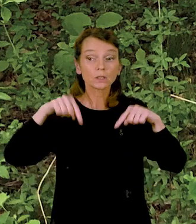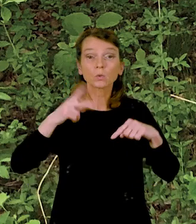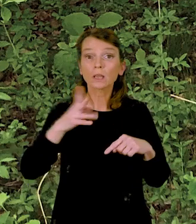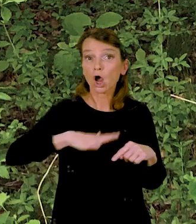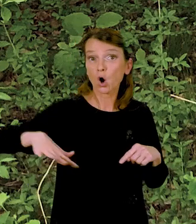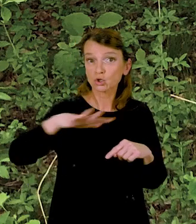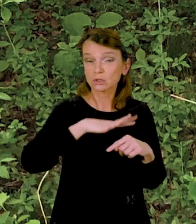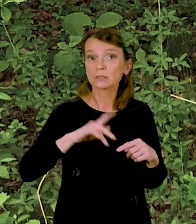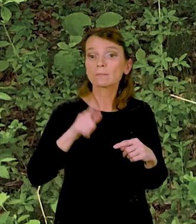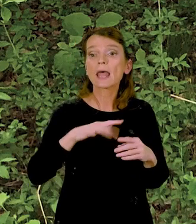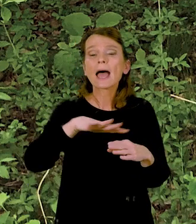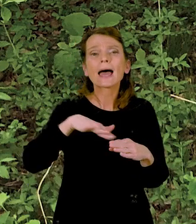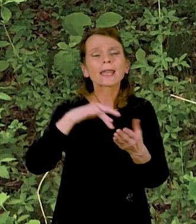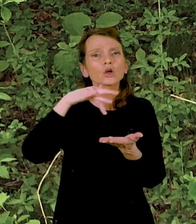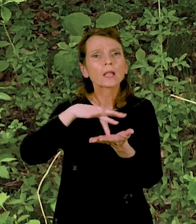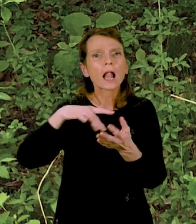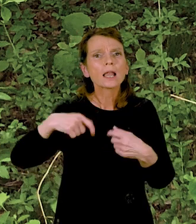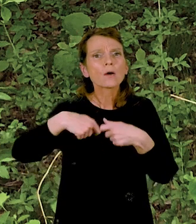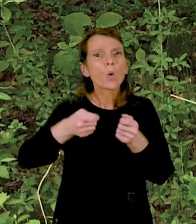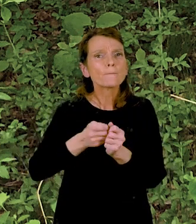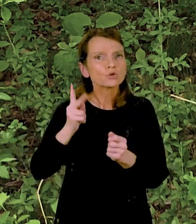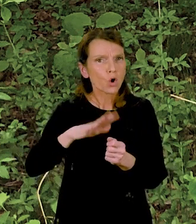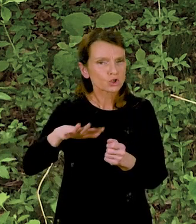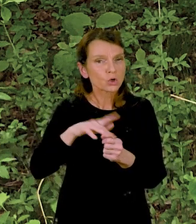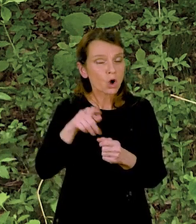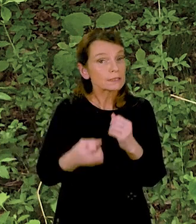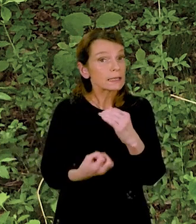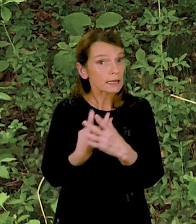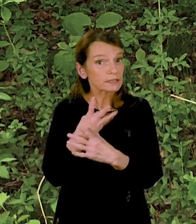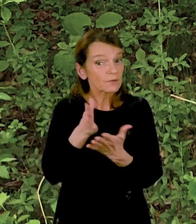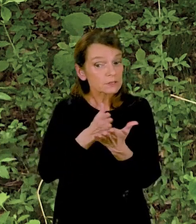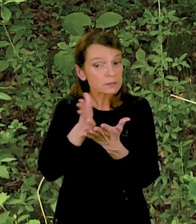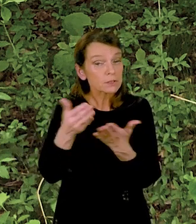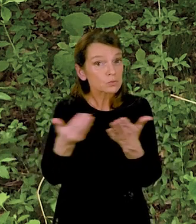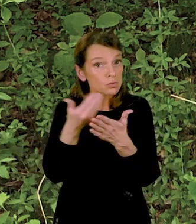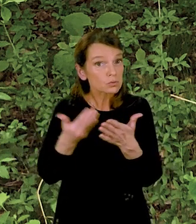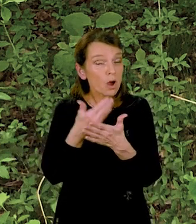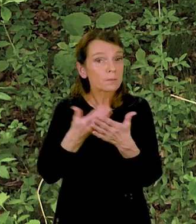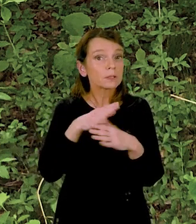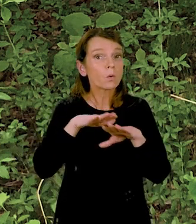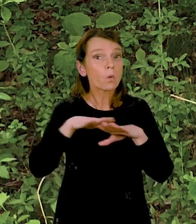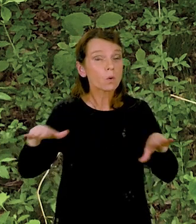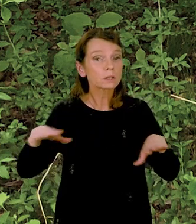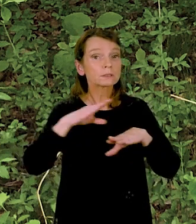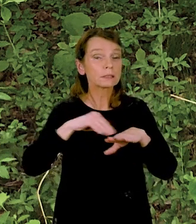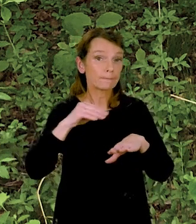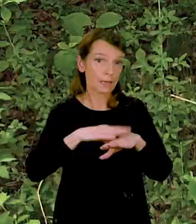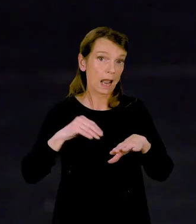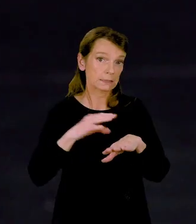gledališko tradicijo na regionalnem območju občine Kočevje razvija v smeri sodobnih odrskih